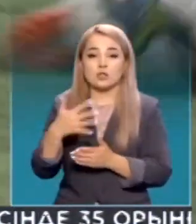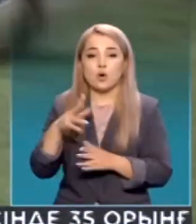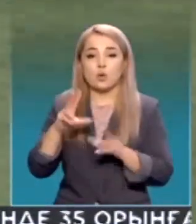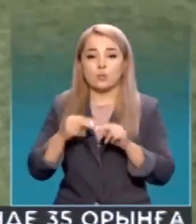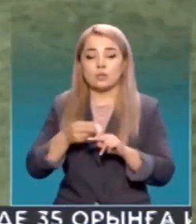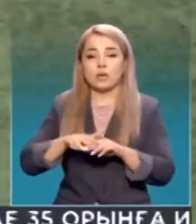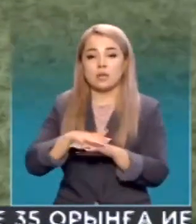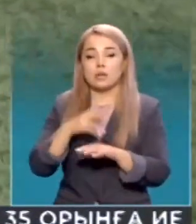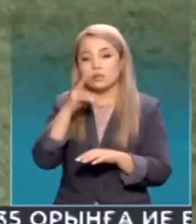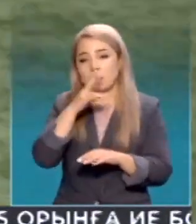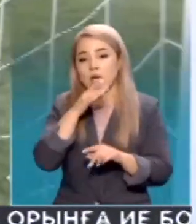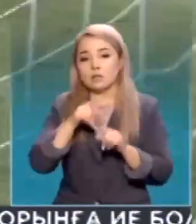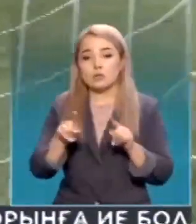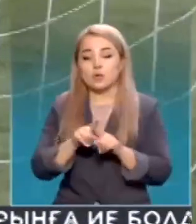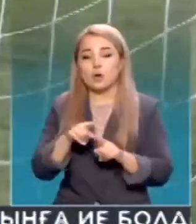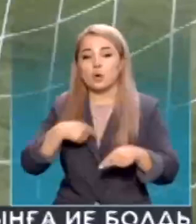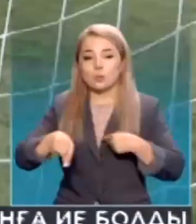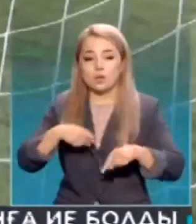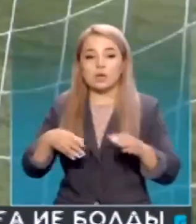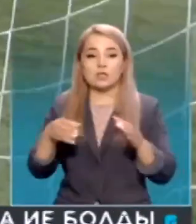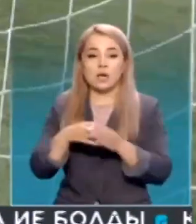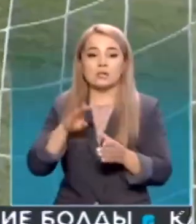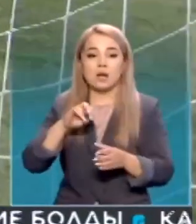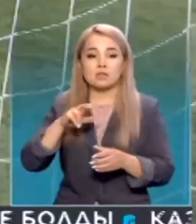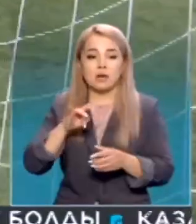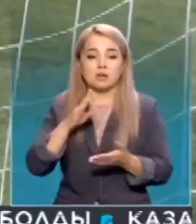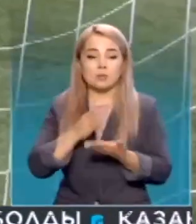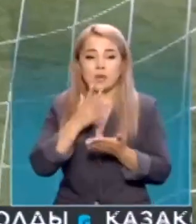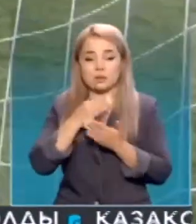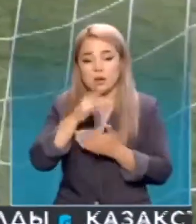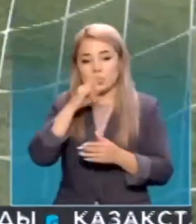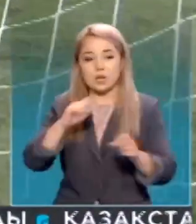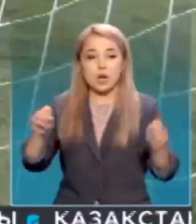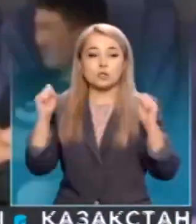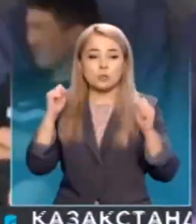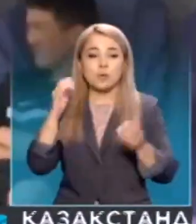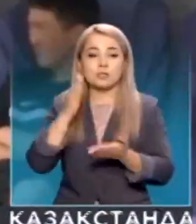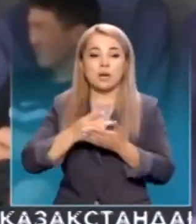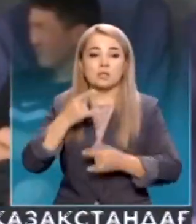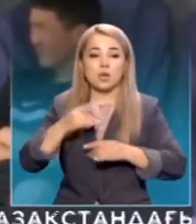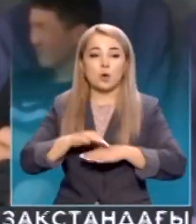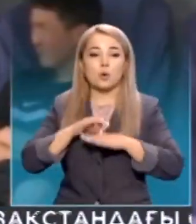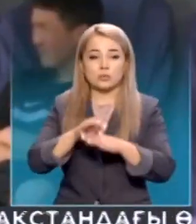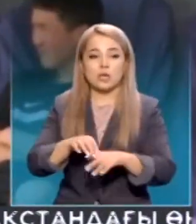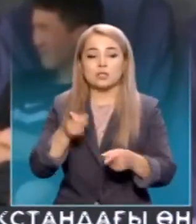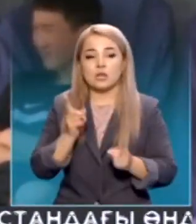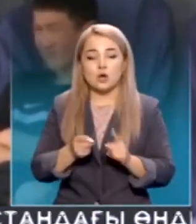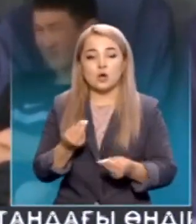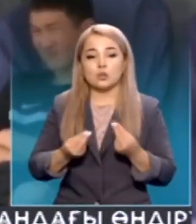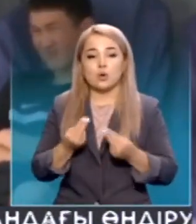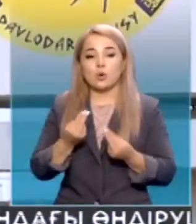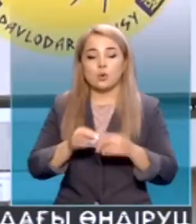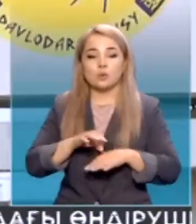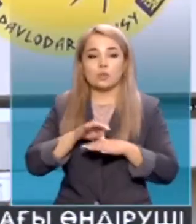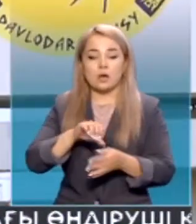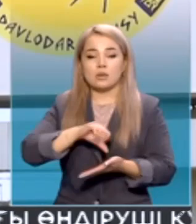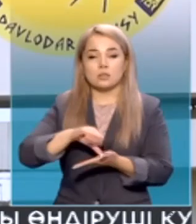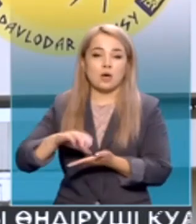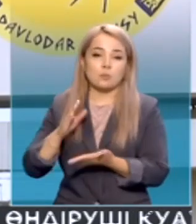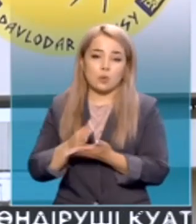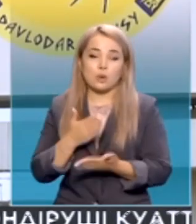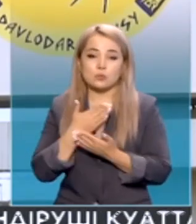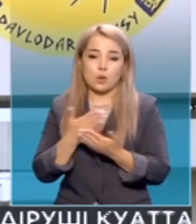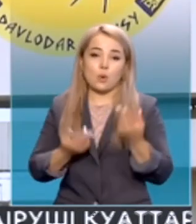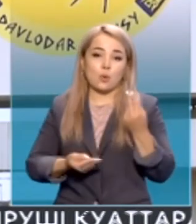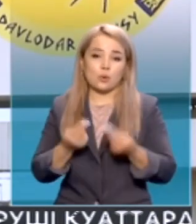қалып, 2 ай бойы ұлттық құрама жаттығатын Талғардағы базада Қазспорт телеарнасында тікелей жүргізілетін реалити шоуға қатысады. Соңғы ойын